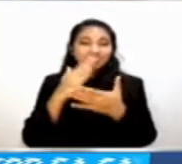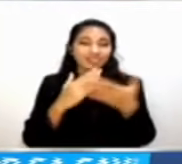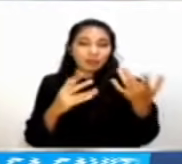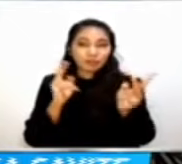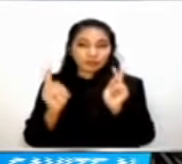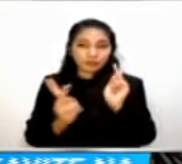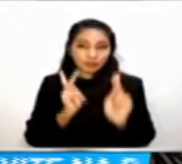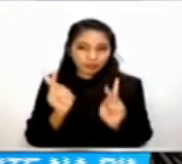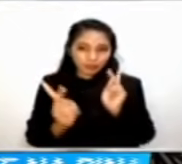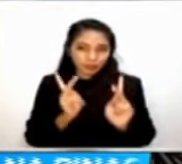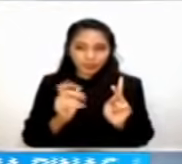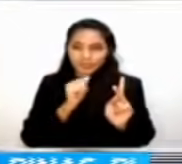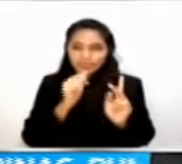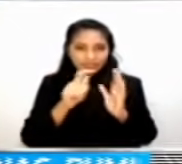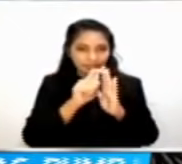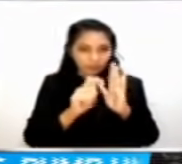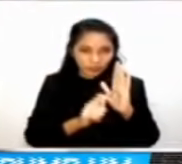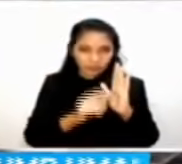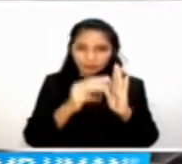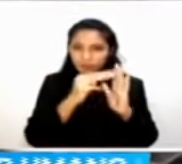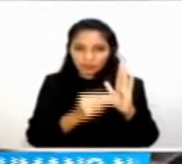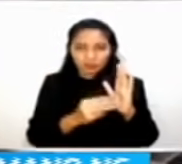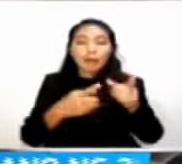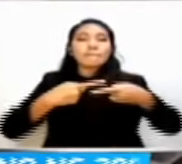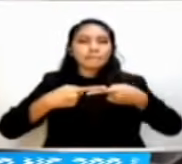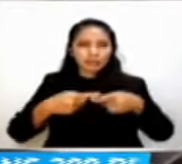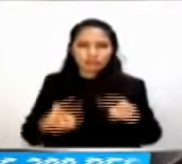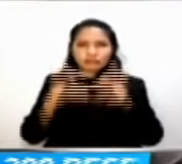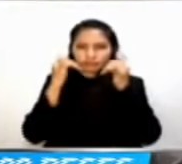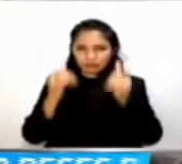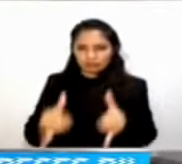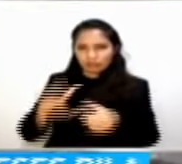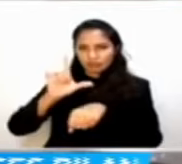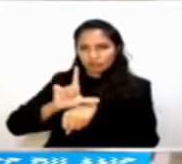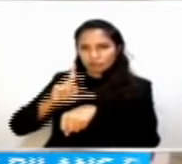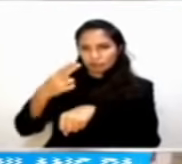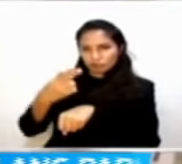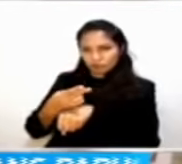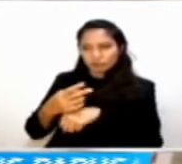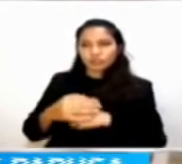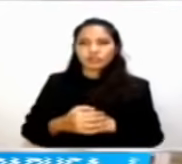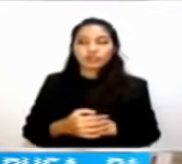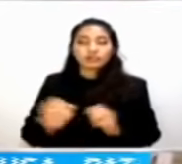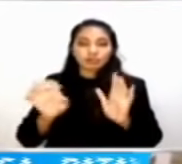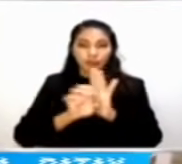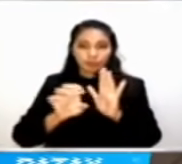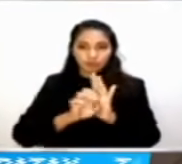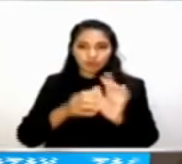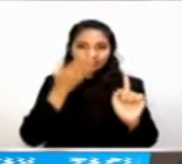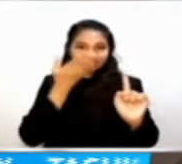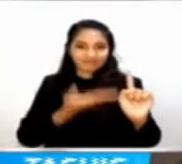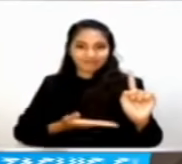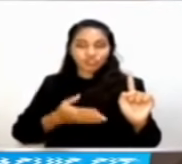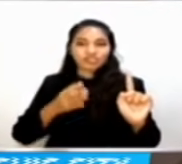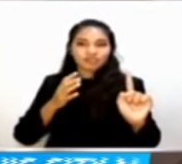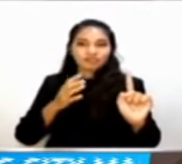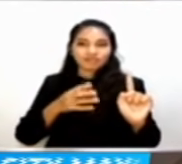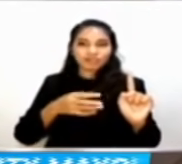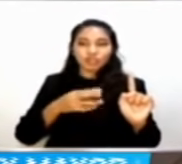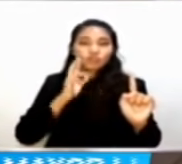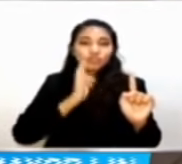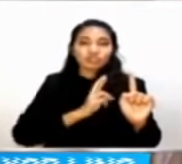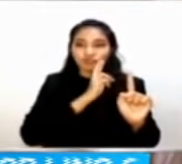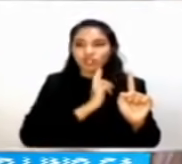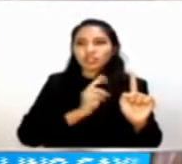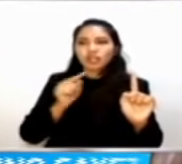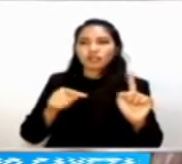usapan, kabuhayan pa rin ang nakataya. Sa kantin ni Danica halimbawa, tumukod na naman ang kita simula nang ipatupad ang